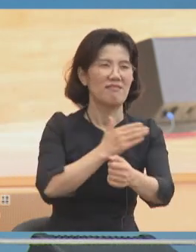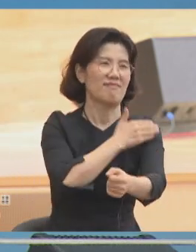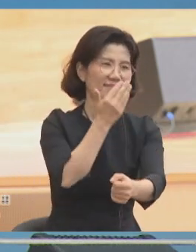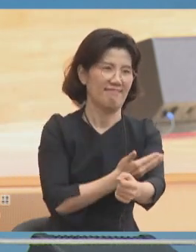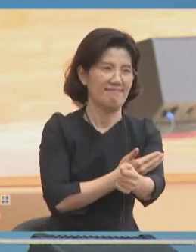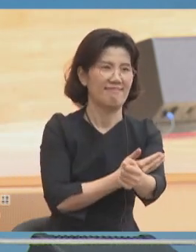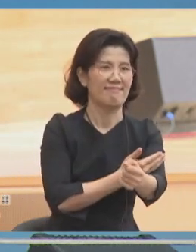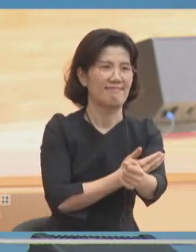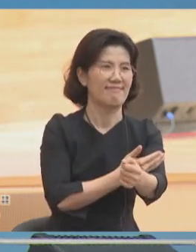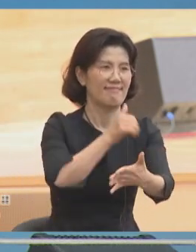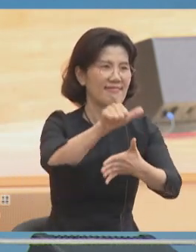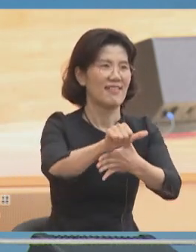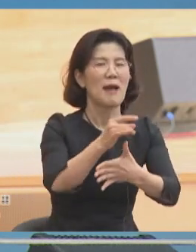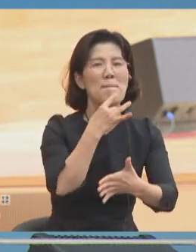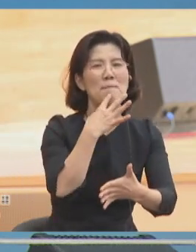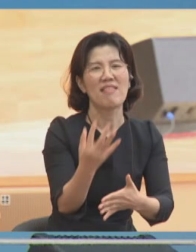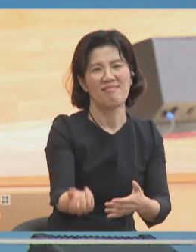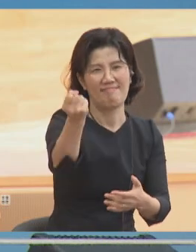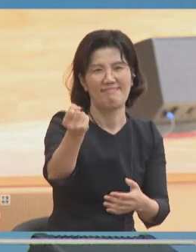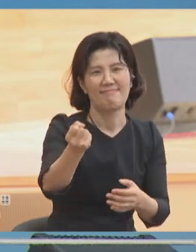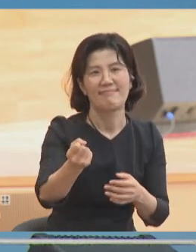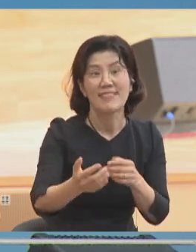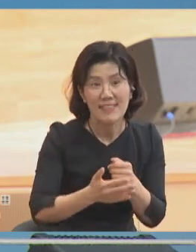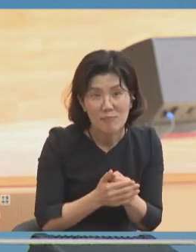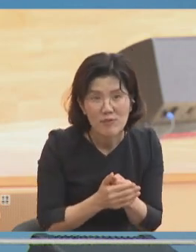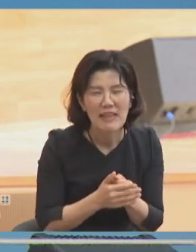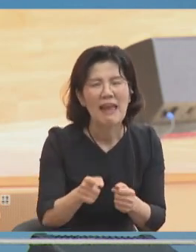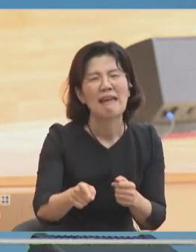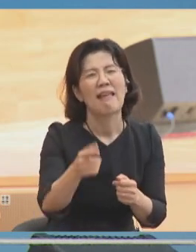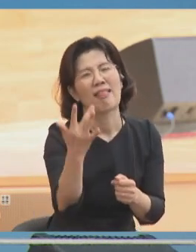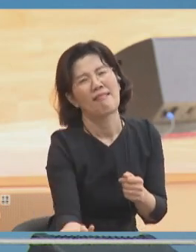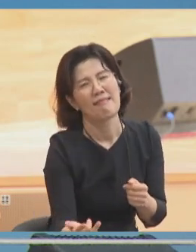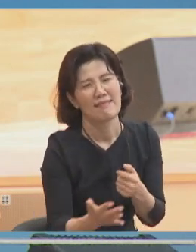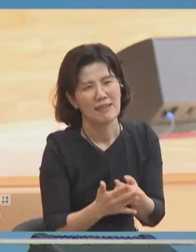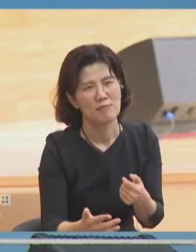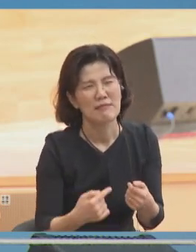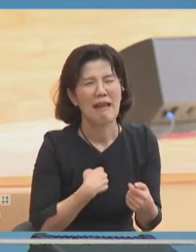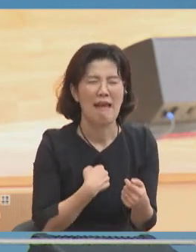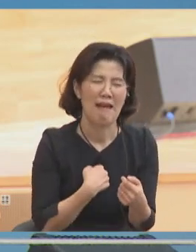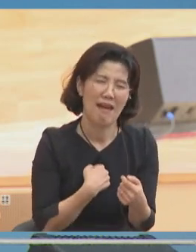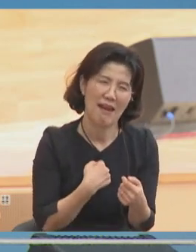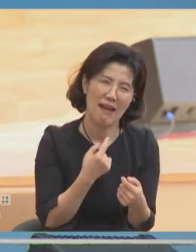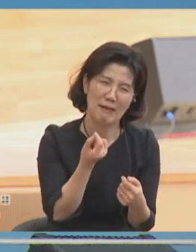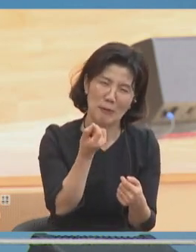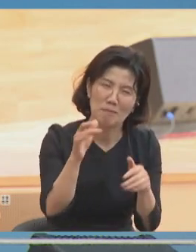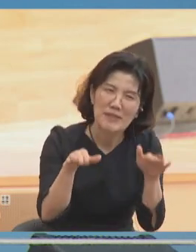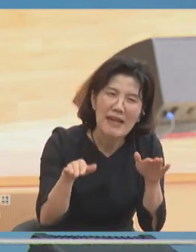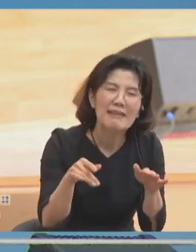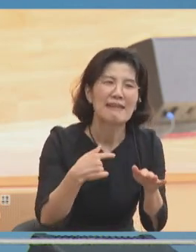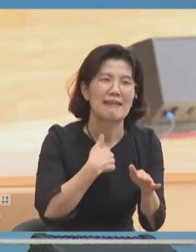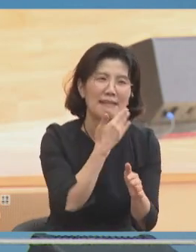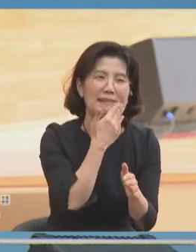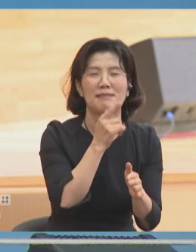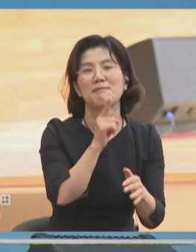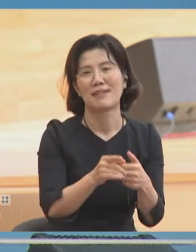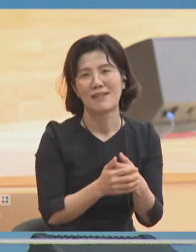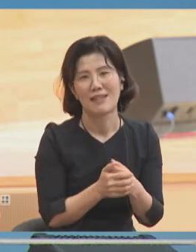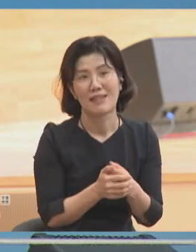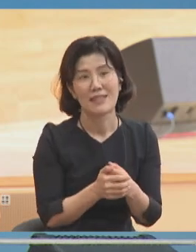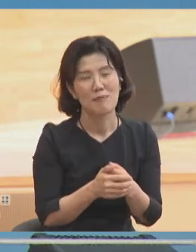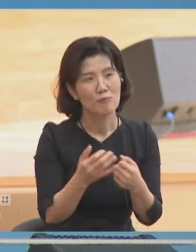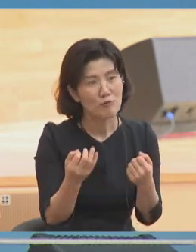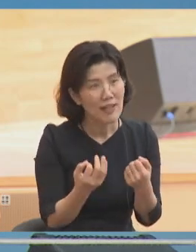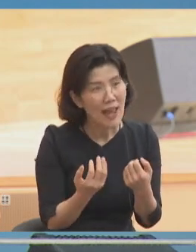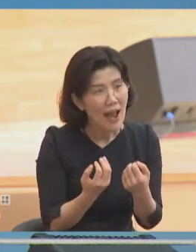그 장자에게 하면 있었기 때문에 그럽니다 그걸 놓친 거죠 한끝 차이로 여러분 그러니까이 자연스럽게